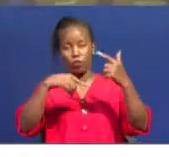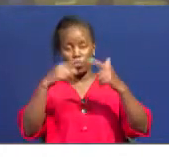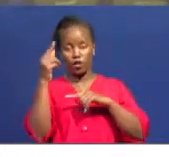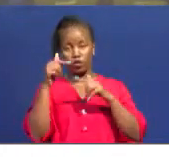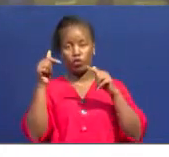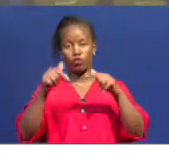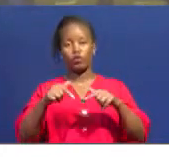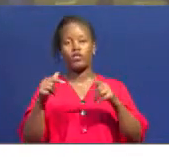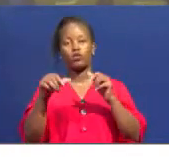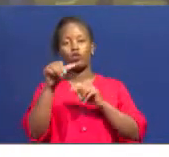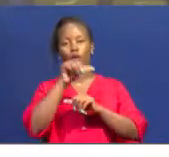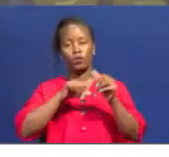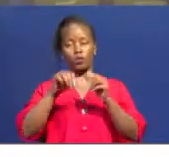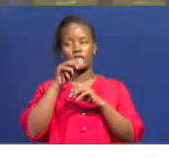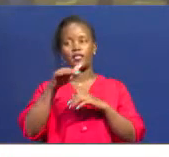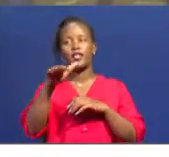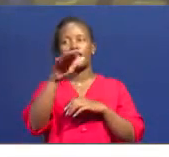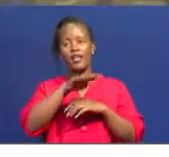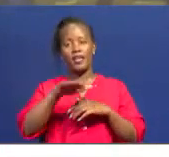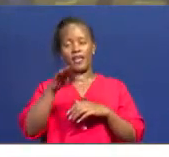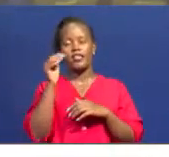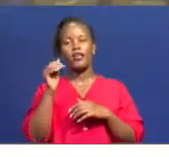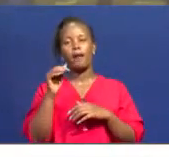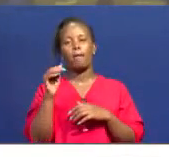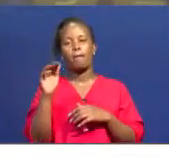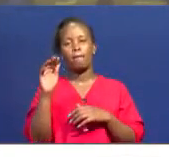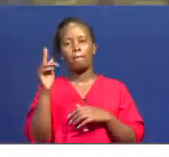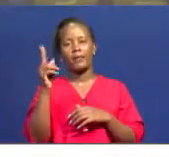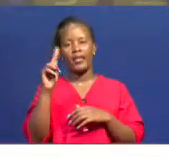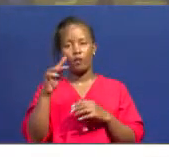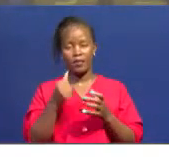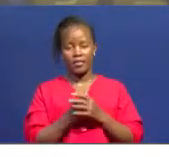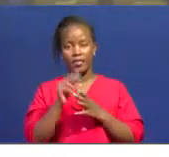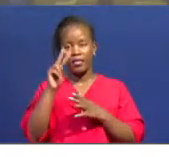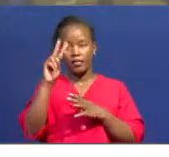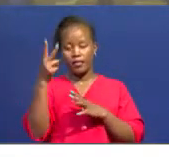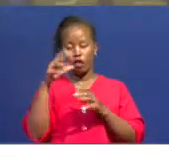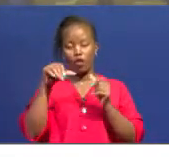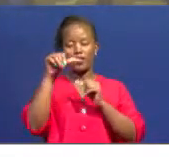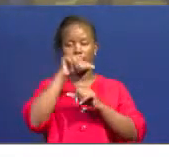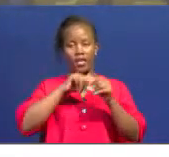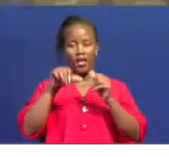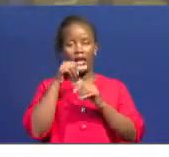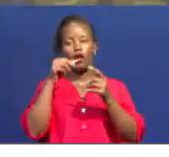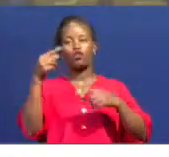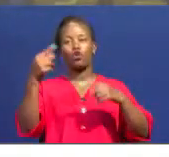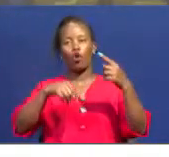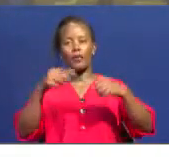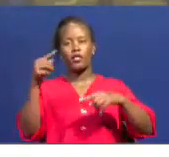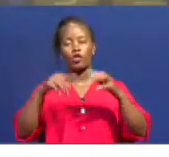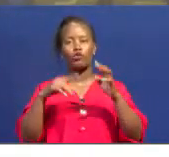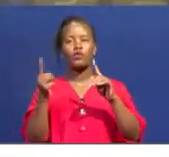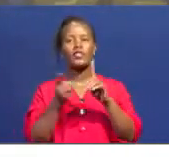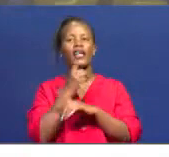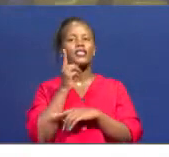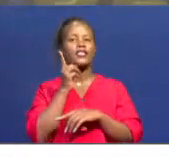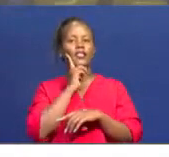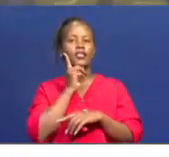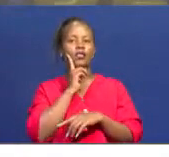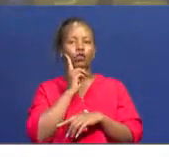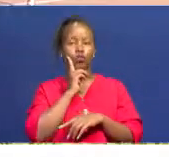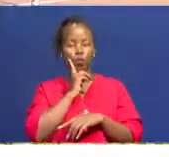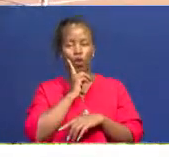leo katika uwanja wa klabu cha Parklands Nairobi. Mkondo wa pili wa mashindano hayo utaanza kesho katika uwanja huo huo wa